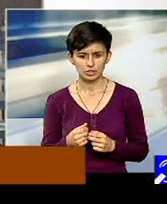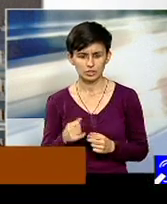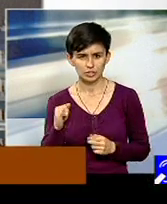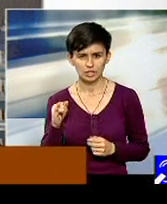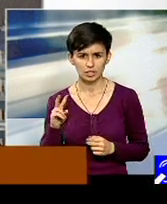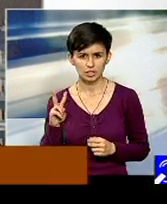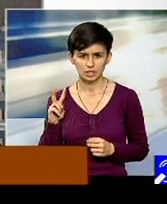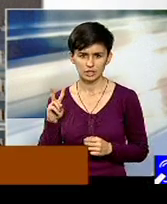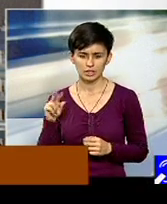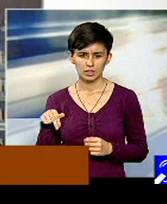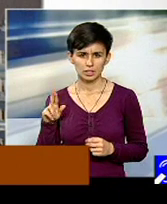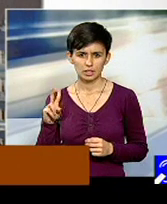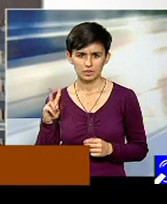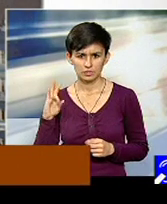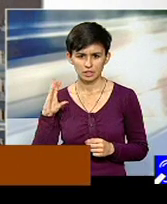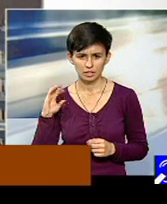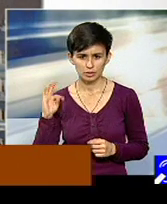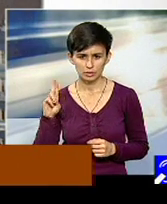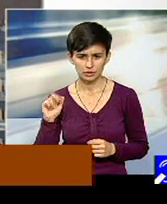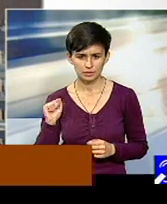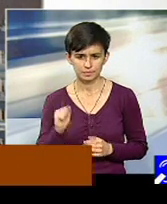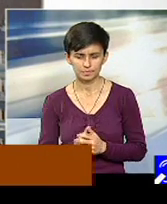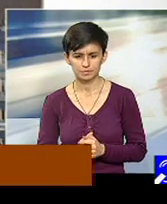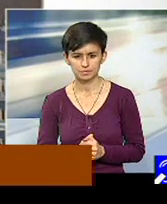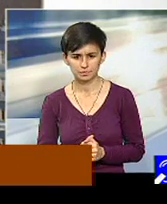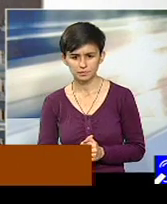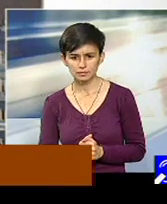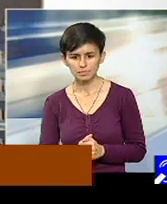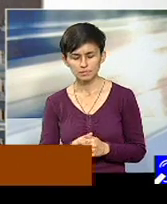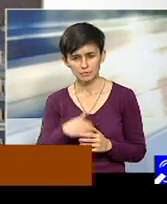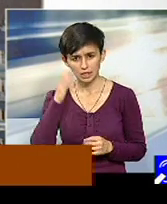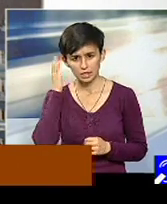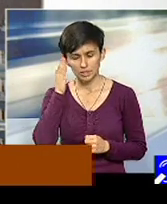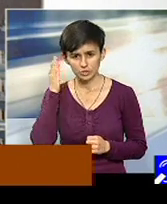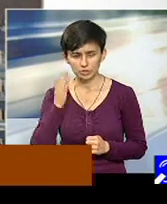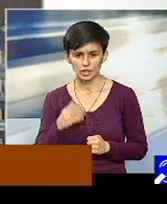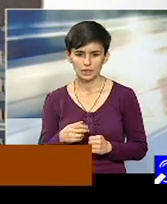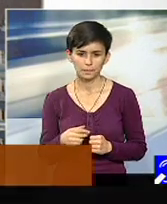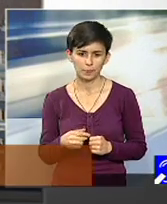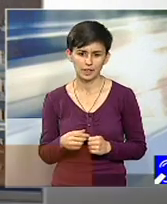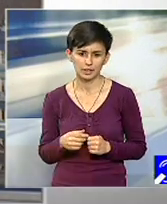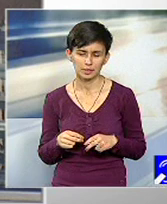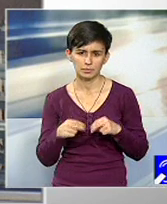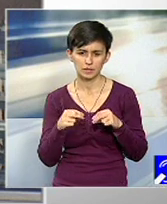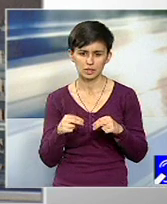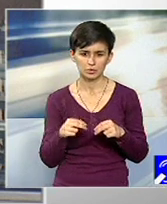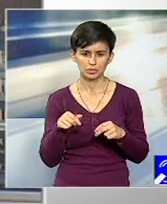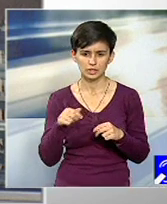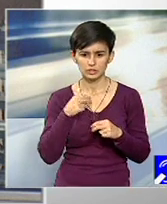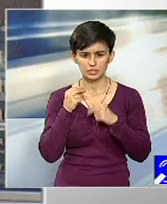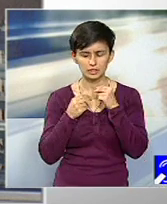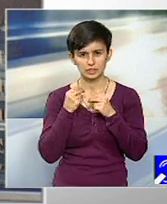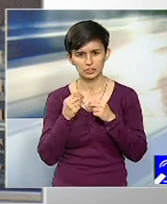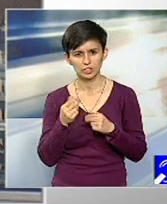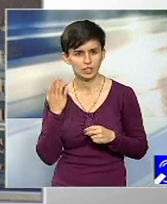dacă fostul meu coleg, acum la pensie. El m-a învățat tot ce știu despre torbal.